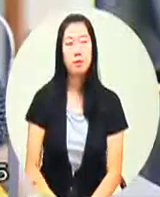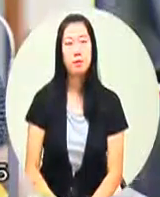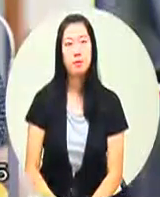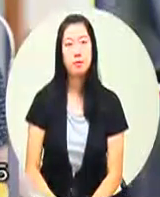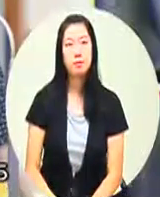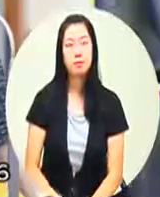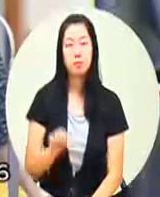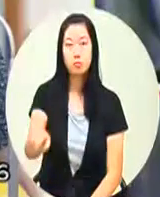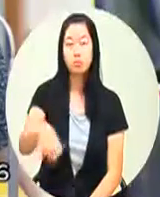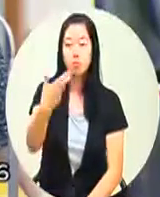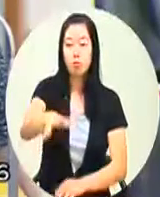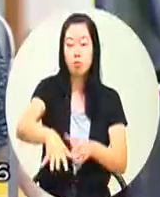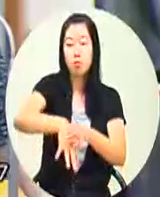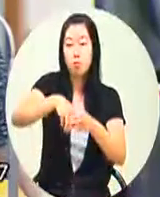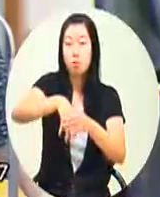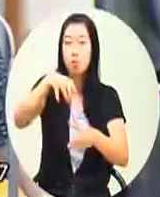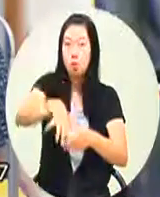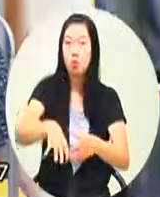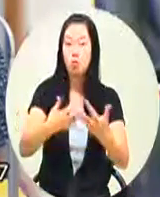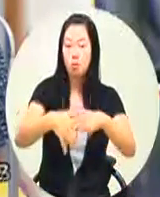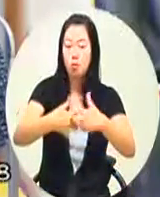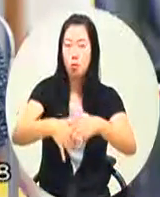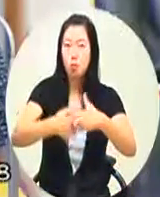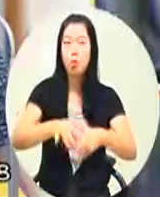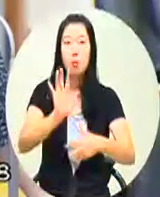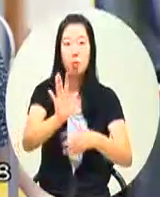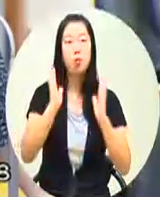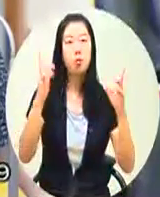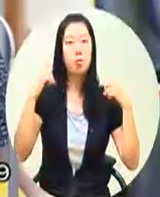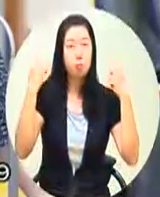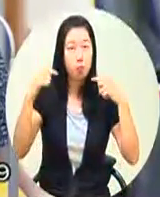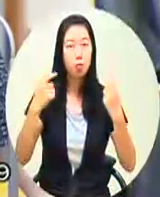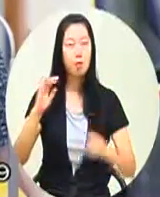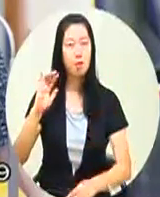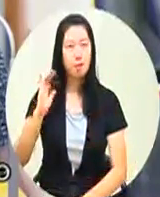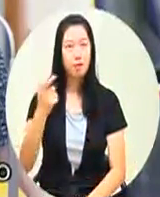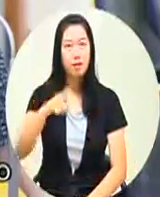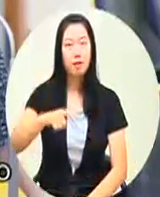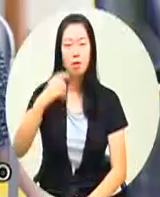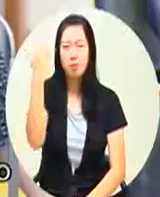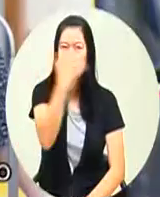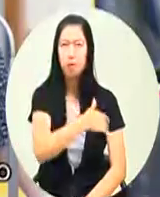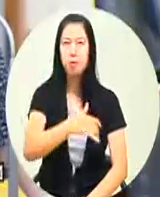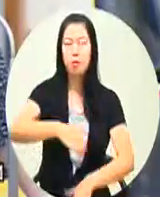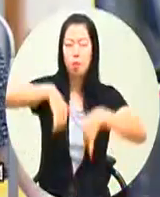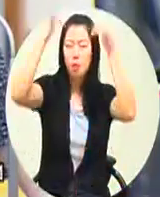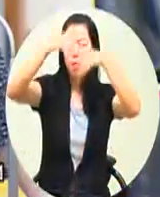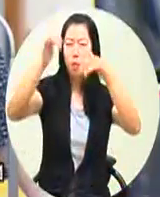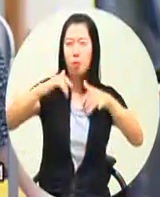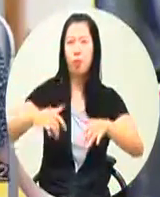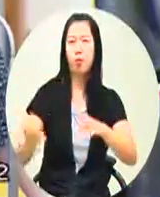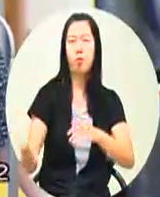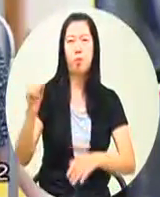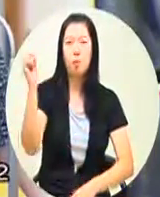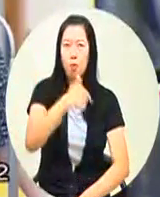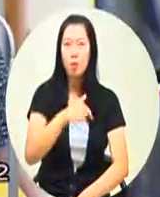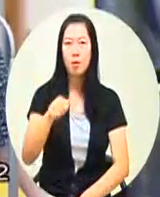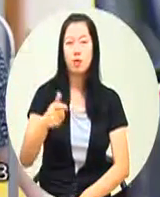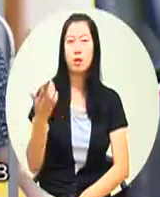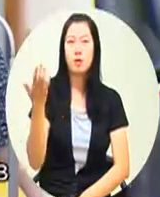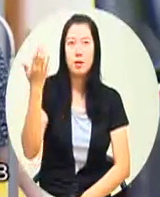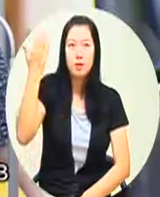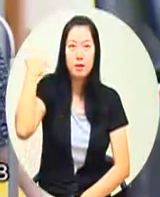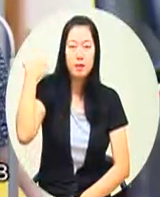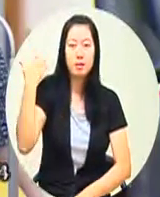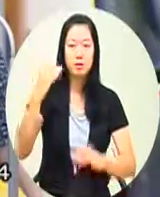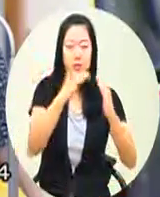其实抽水站的功能是有在正常运转的，可是因为瞬间豪大雨那个旧部落的排水系统